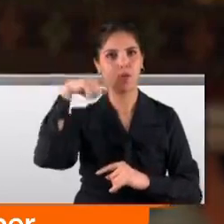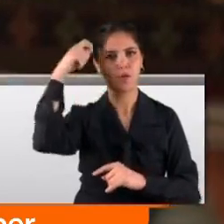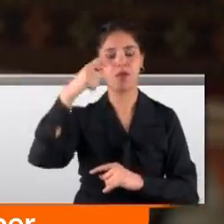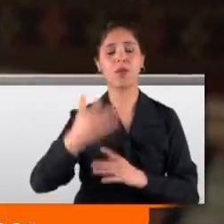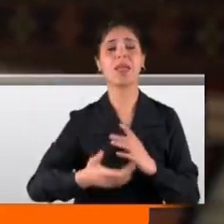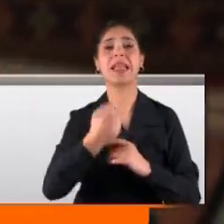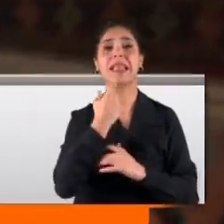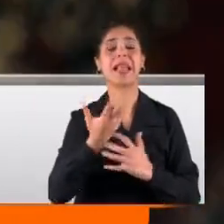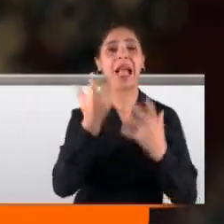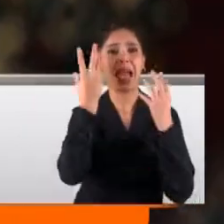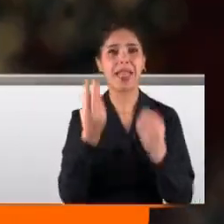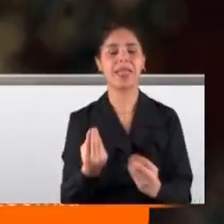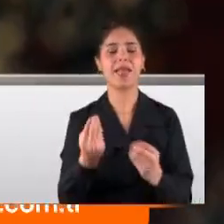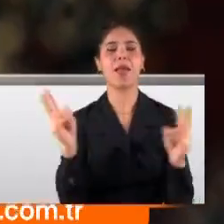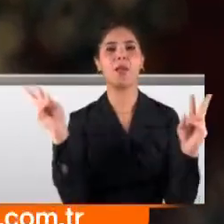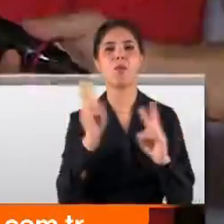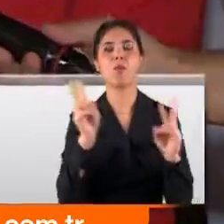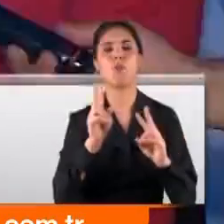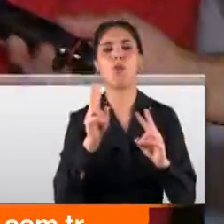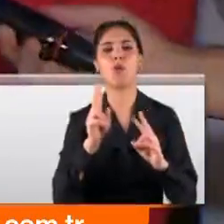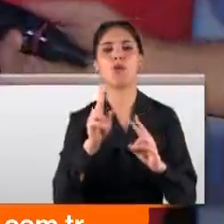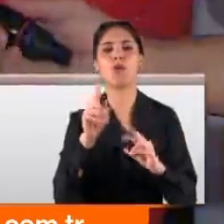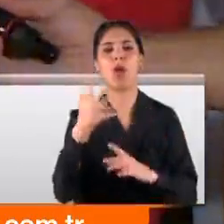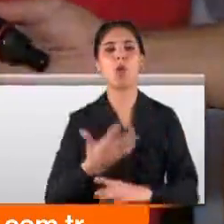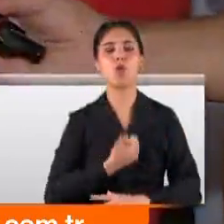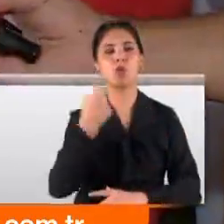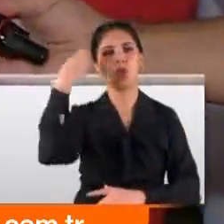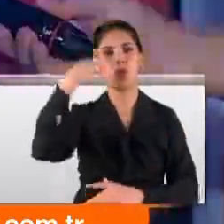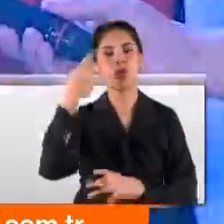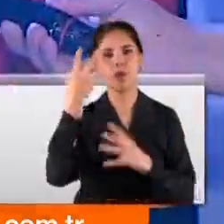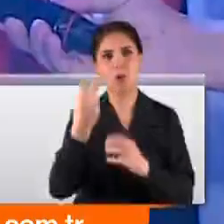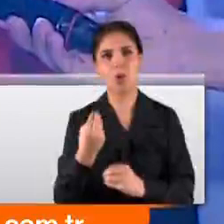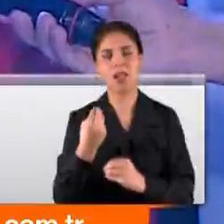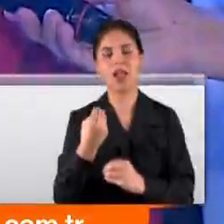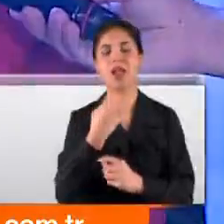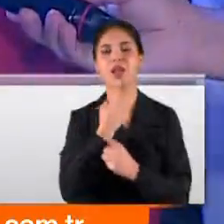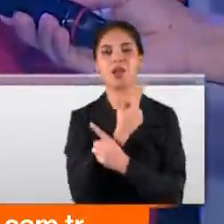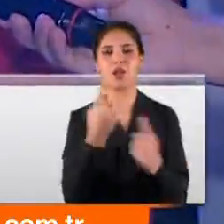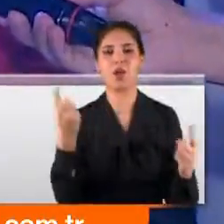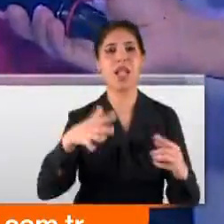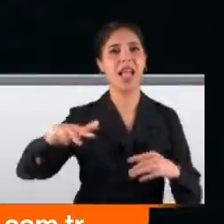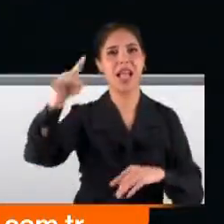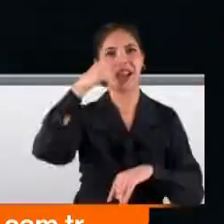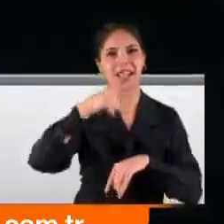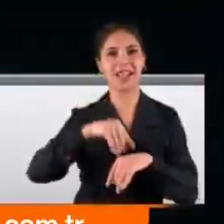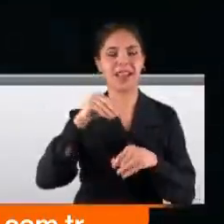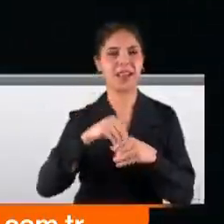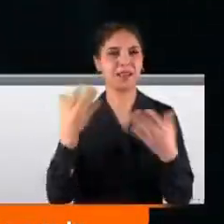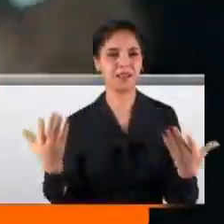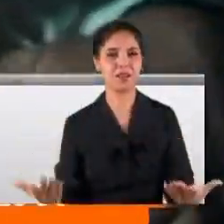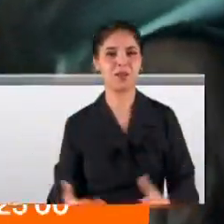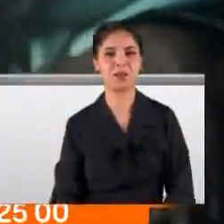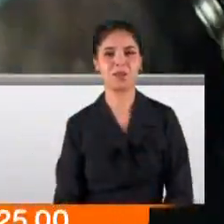yılın en iyi ve trend draması olarak anons edildi. Bu kocaman bir ekibin işi, hepinizin inanmışlığının sonucudur.